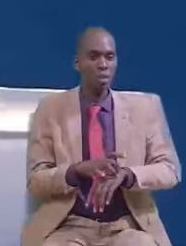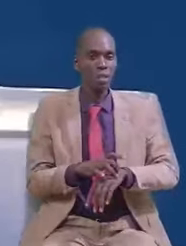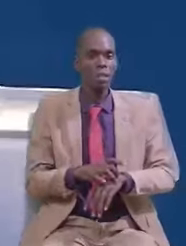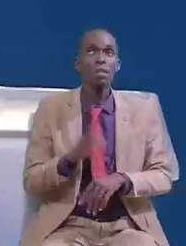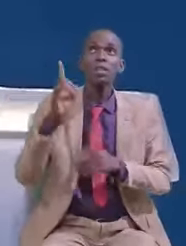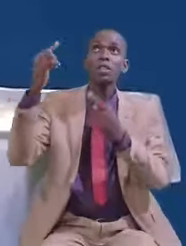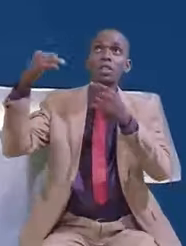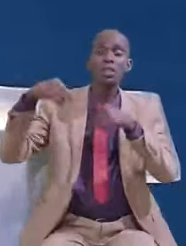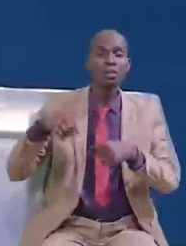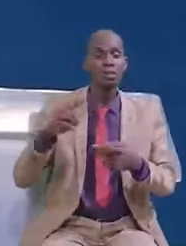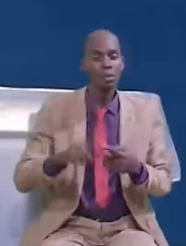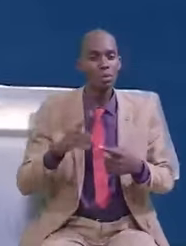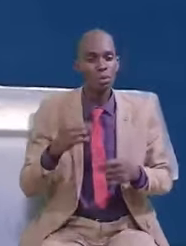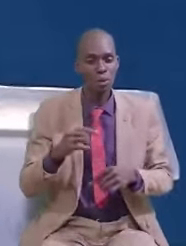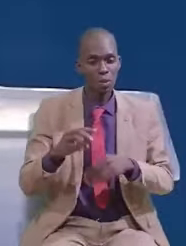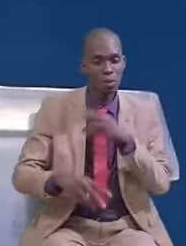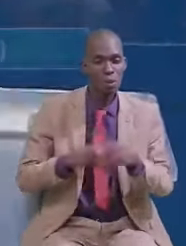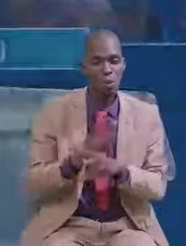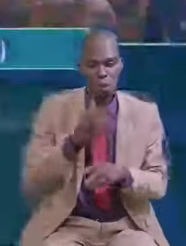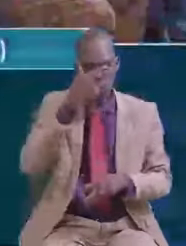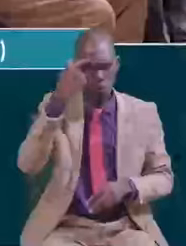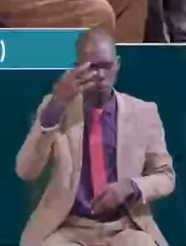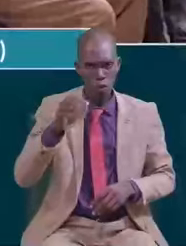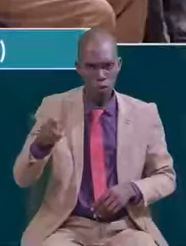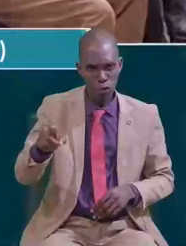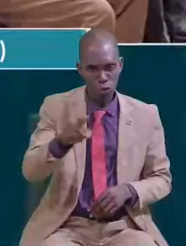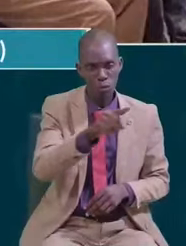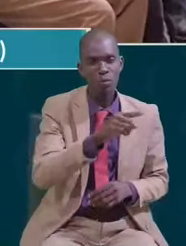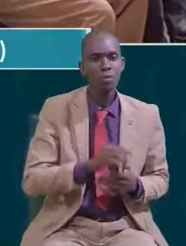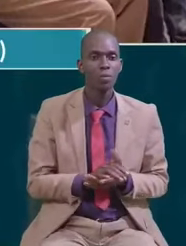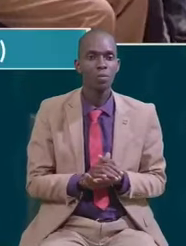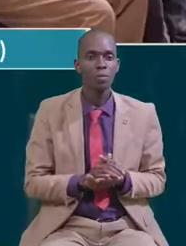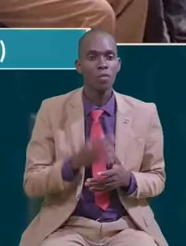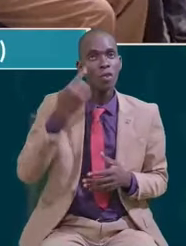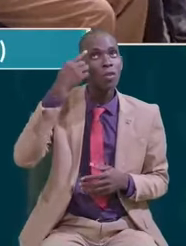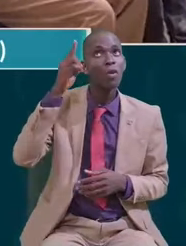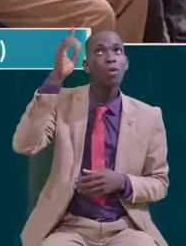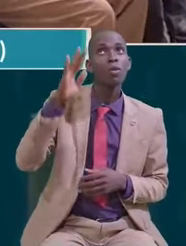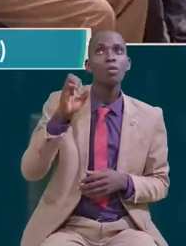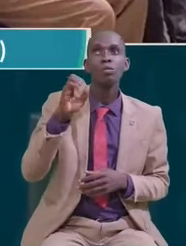Il est venu dans ce monde à cause de fous. Parce que Dieu a tant aimé le monde.